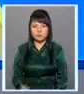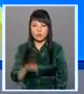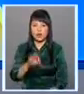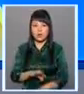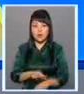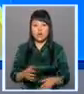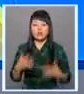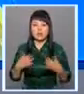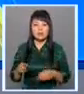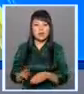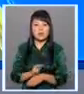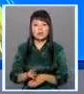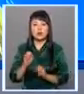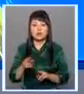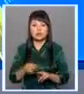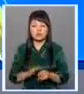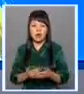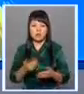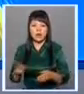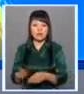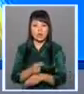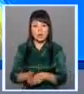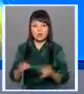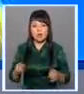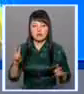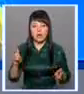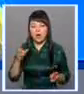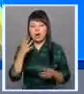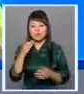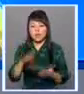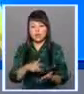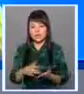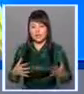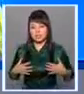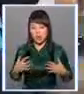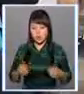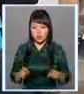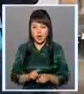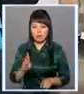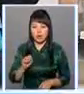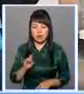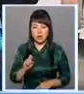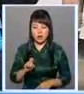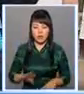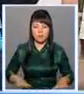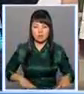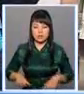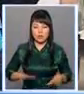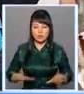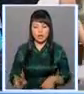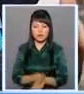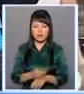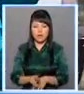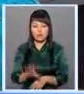Ауырып емізгенше ауырмаудың алдын ал. Осындай ұранмен Алматы қалалық денсаулық басқармасы барахолка базаршыларын тегін